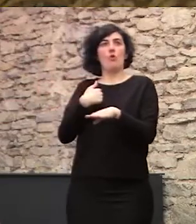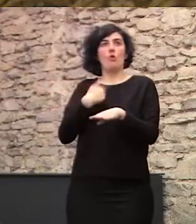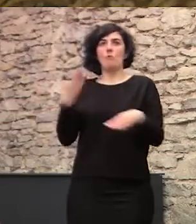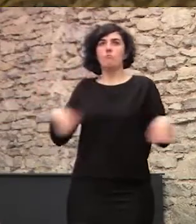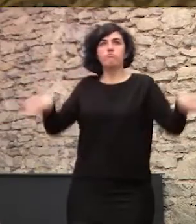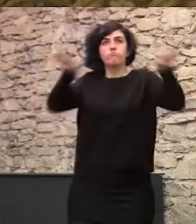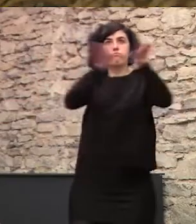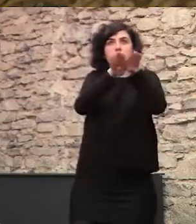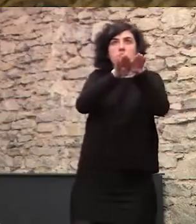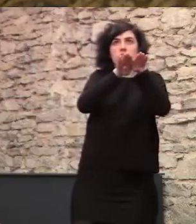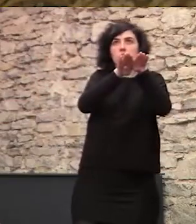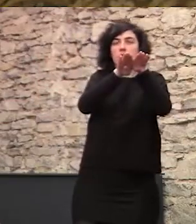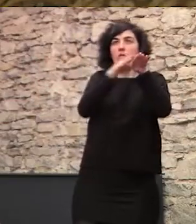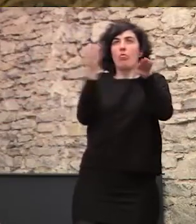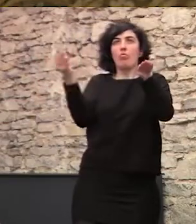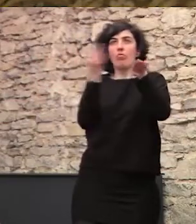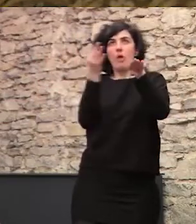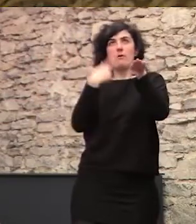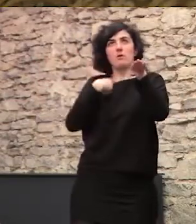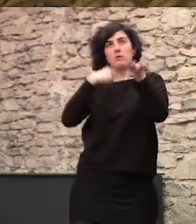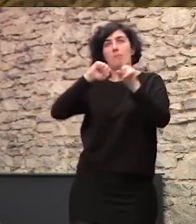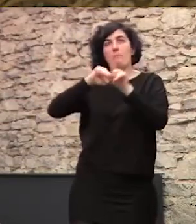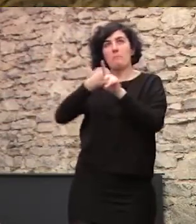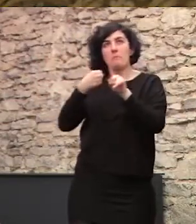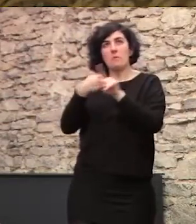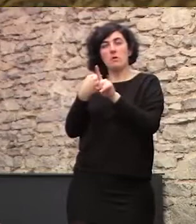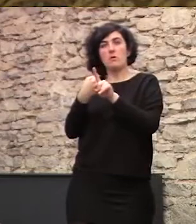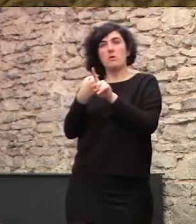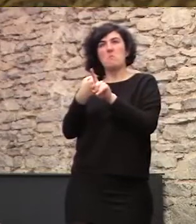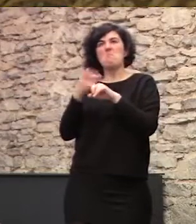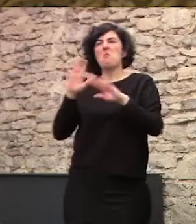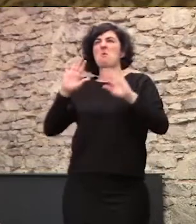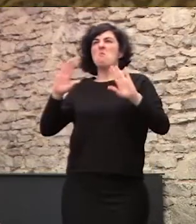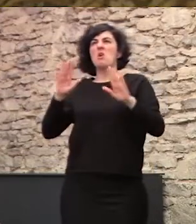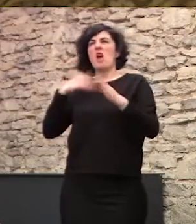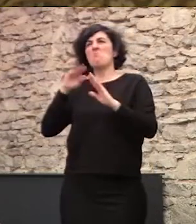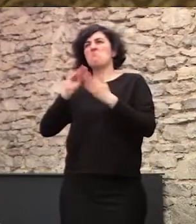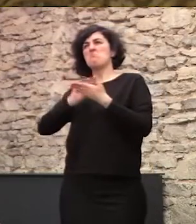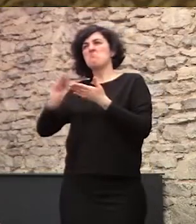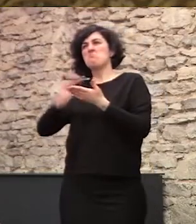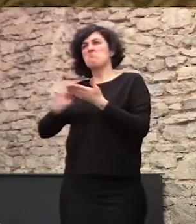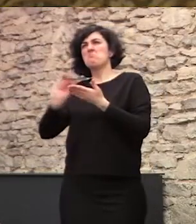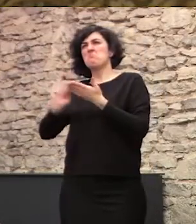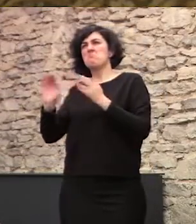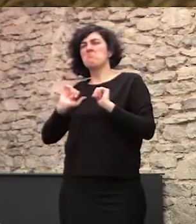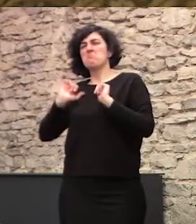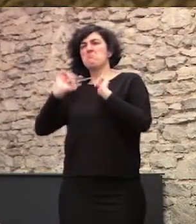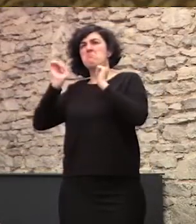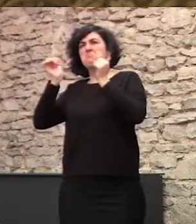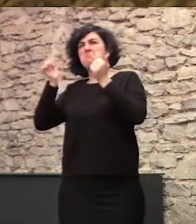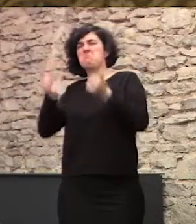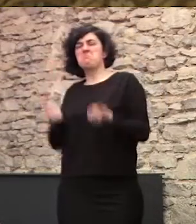eta ban lehenengo urte hortan nik uste dut hori baiago zela presente, baina egia bila idazten hasi nintzenean igual